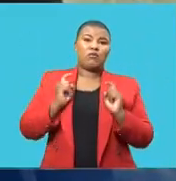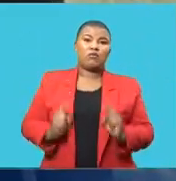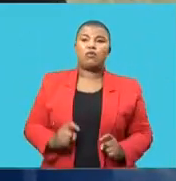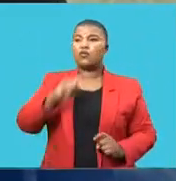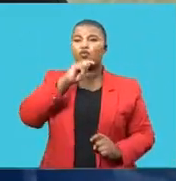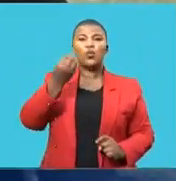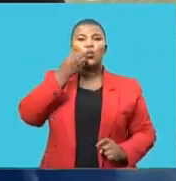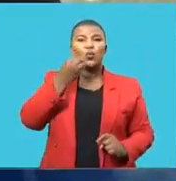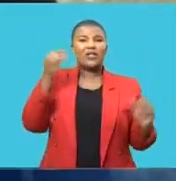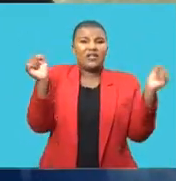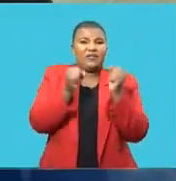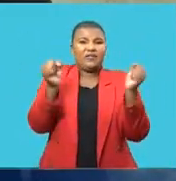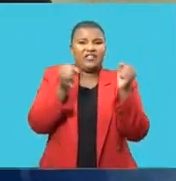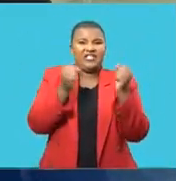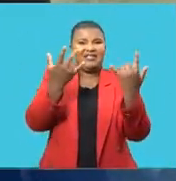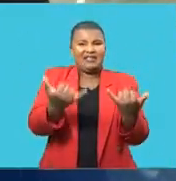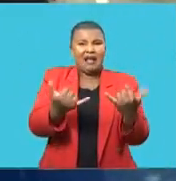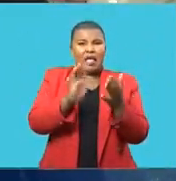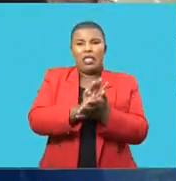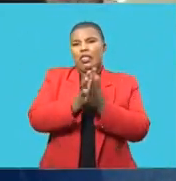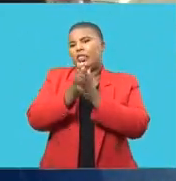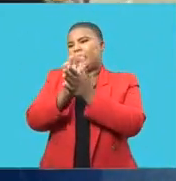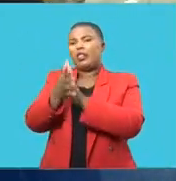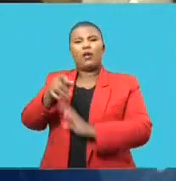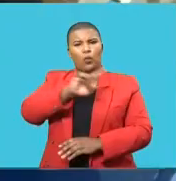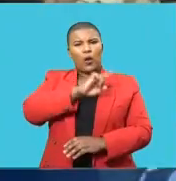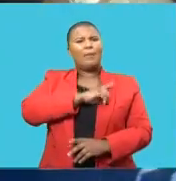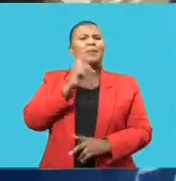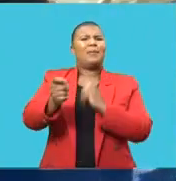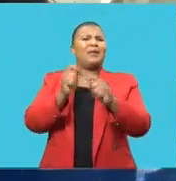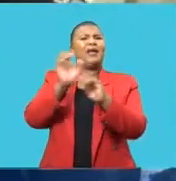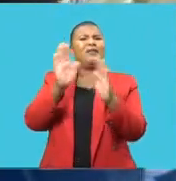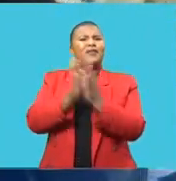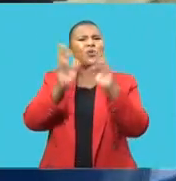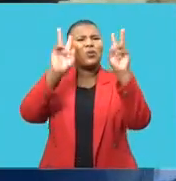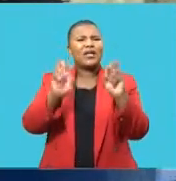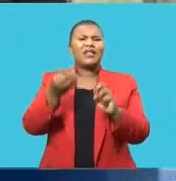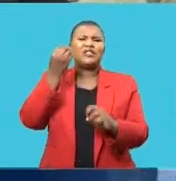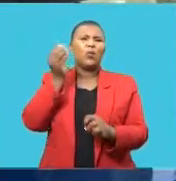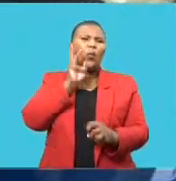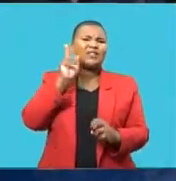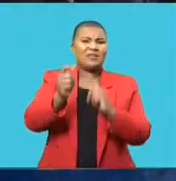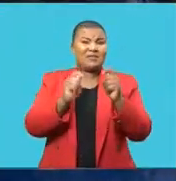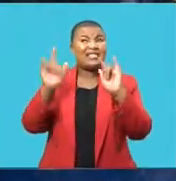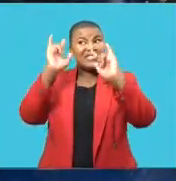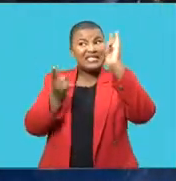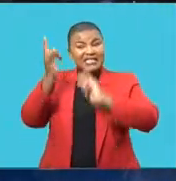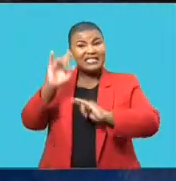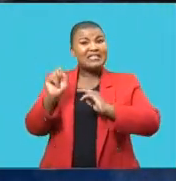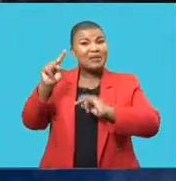bonakalelwa ukudla kwiziqandisi ekubeni bebe bezikhokhela izinsizo zikamasipala. Banxusa City Power ukuba yenze umsebenzi